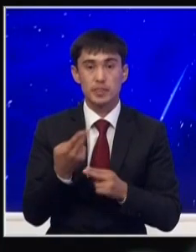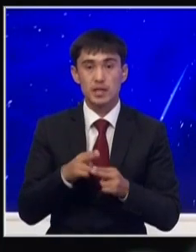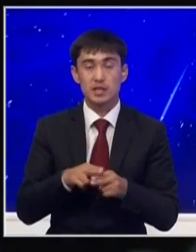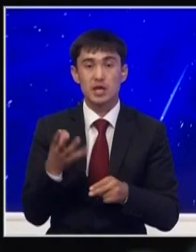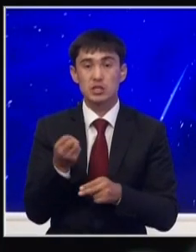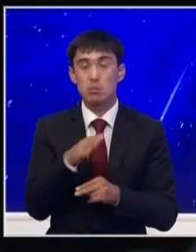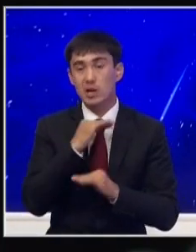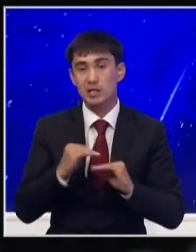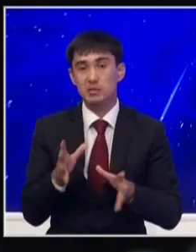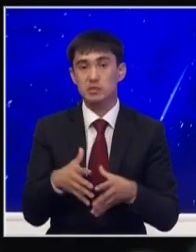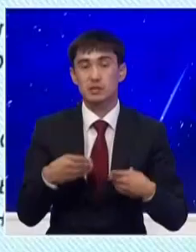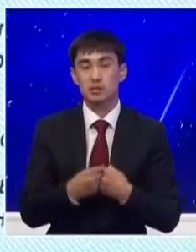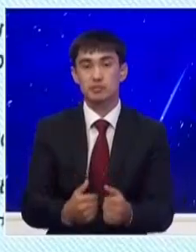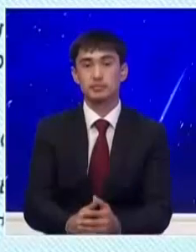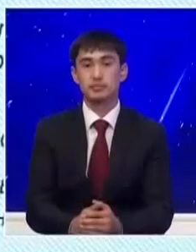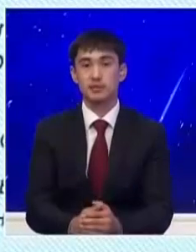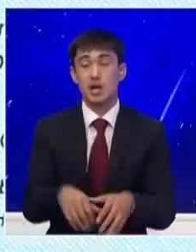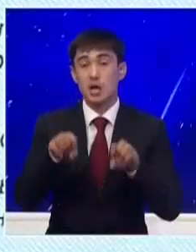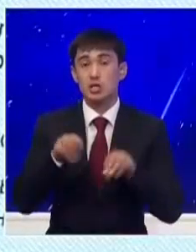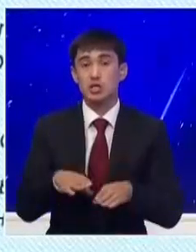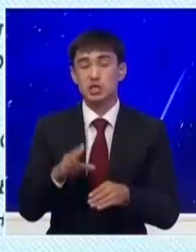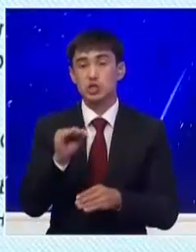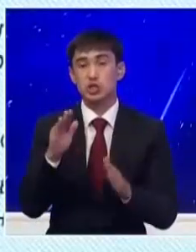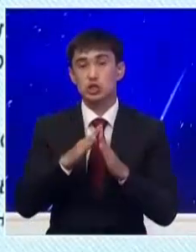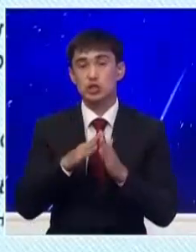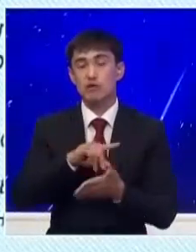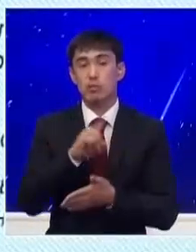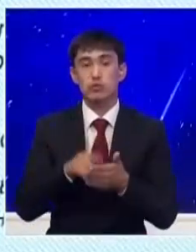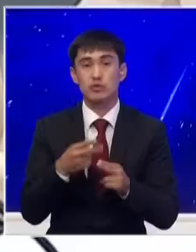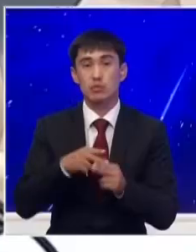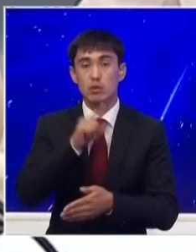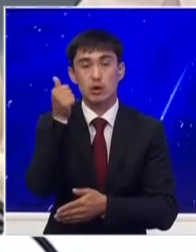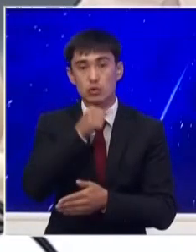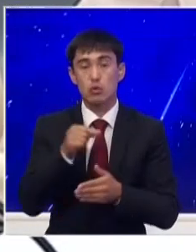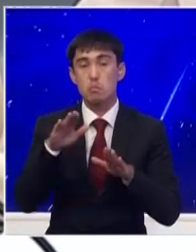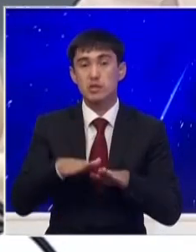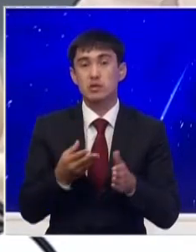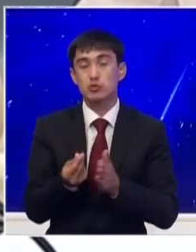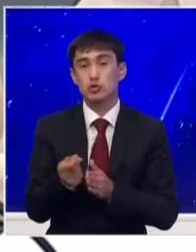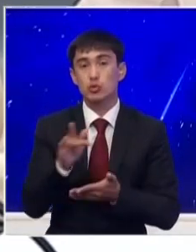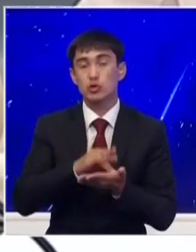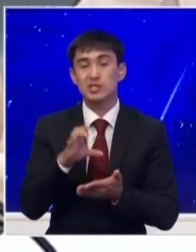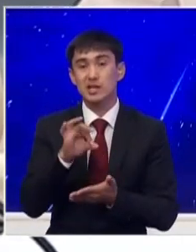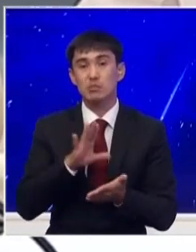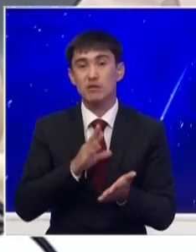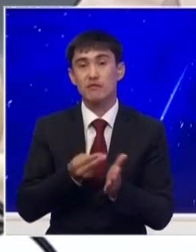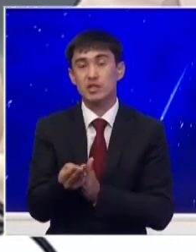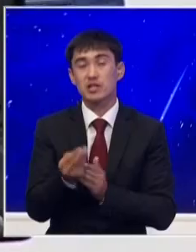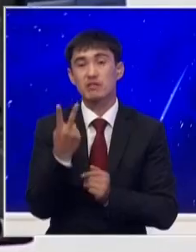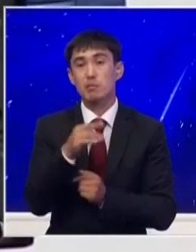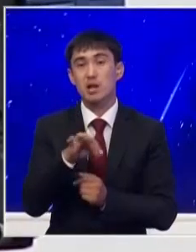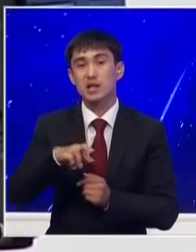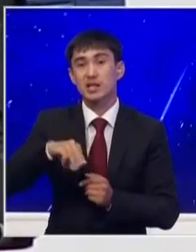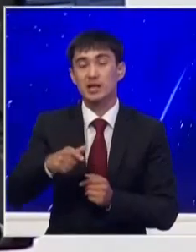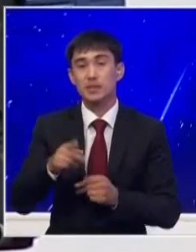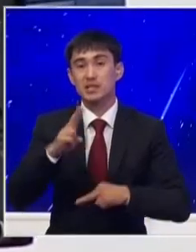а также многодетным семьям. Для решения жилищного вопроса в текущем году из местного бюджета в городе Саркан было выделено почти 2 миллиарда